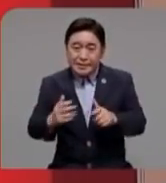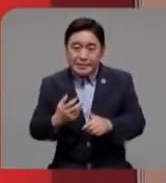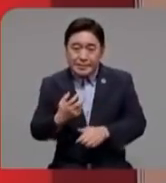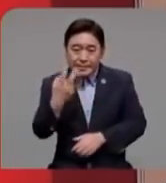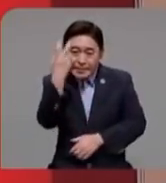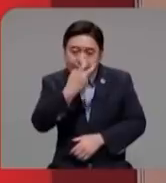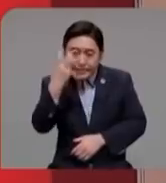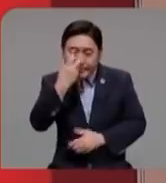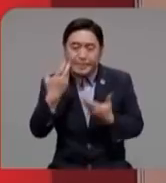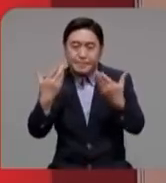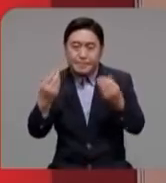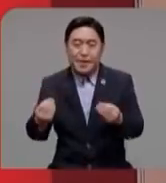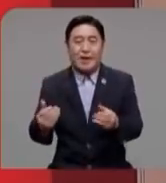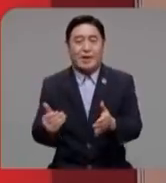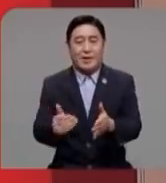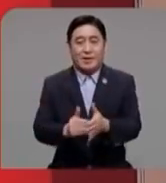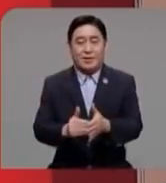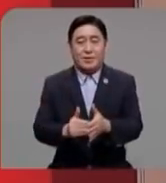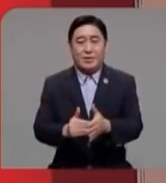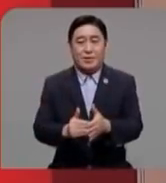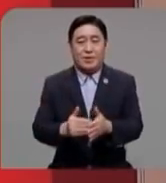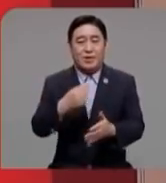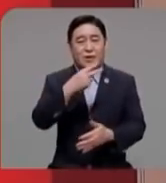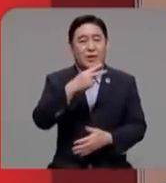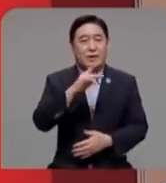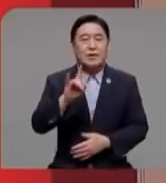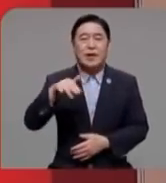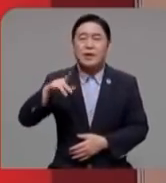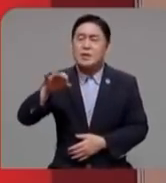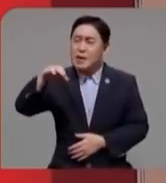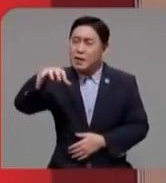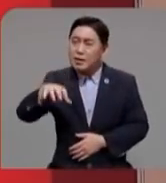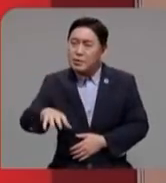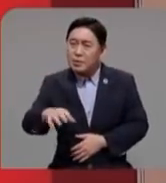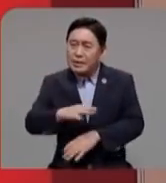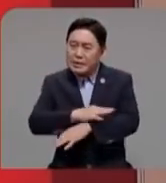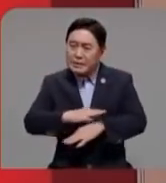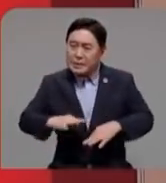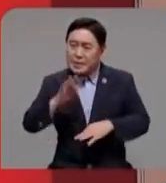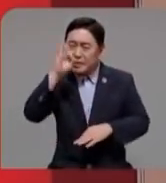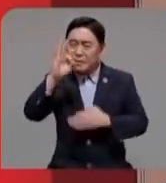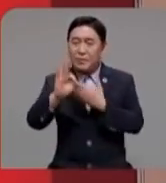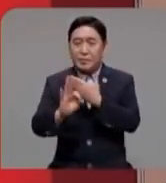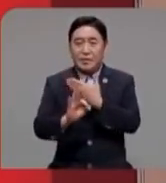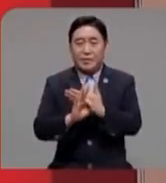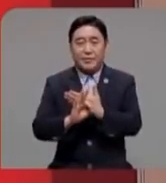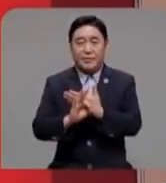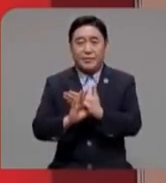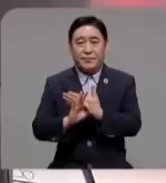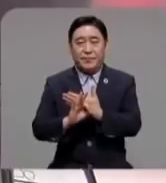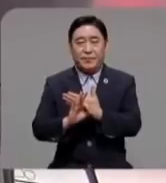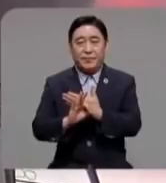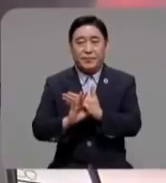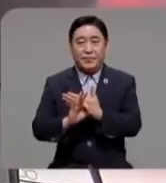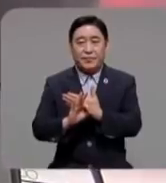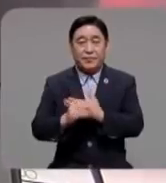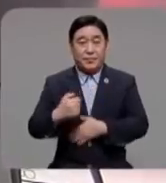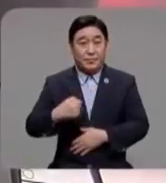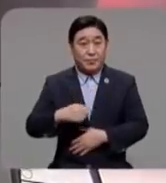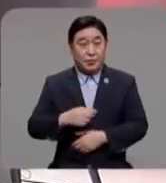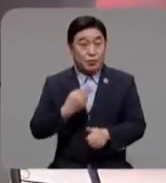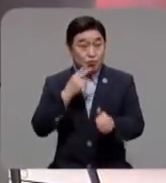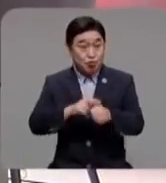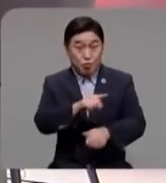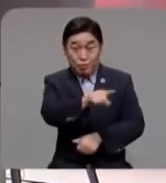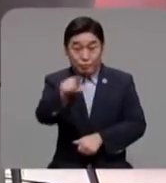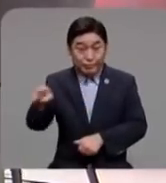다뤄왔고 또 이런 대장동 사건 같은 것을 보면은 저도 뭐 우리 후보들